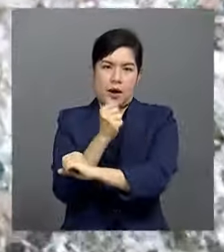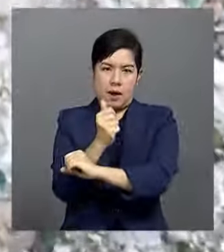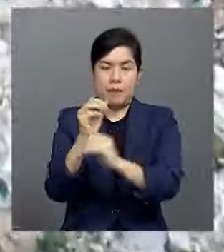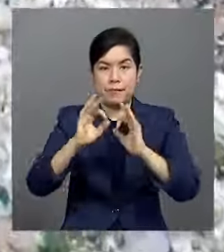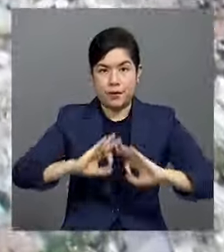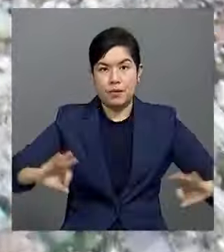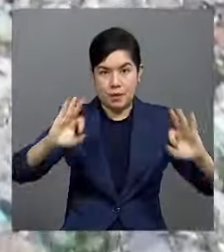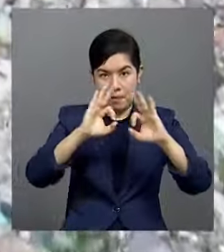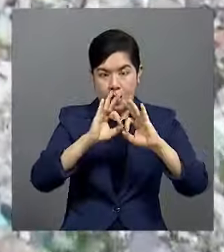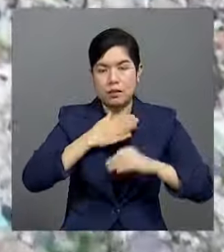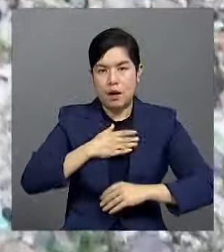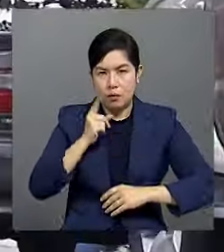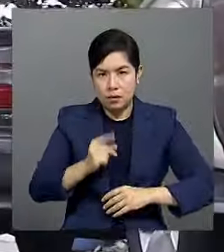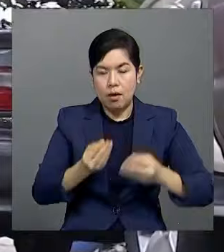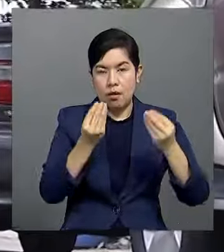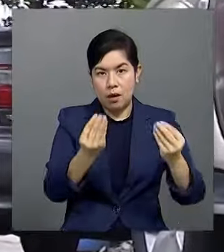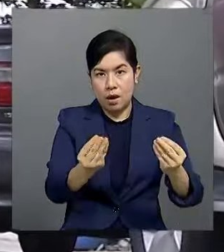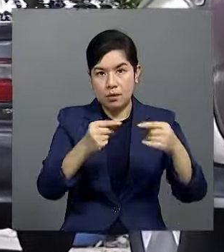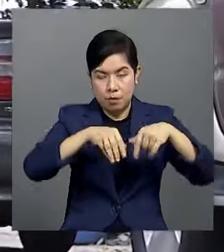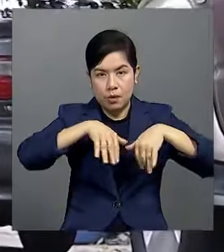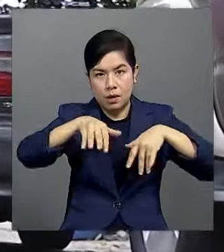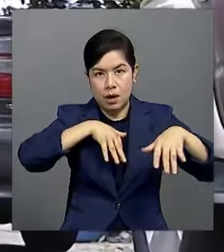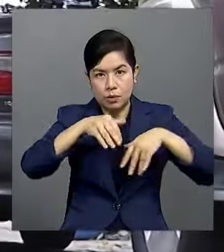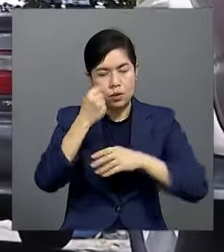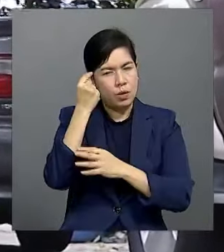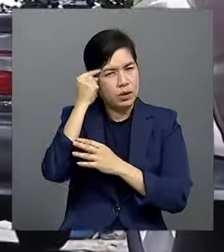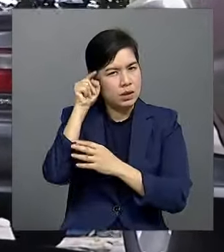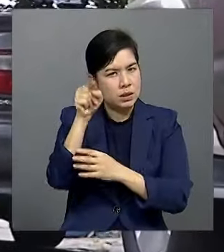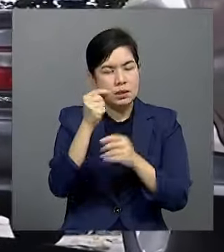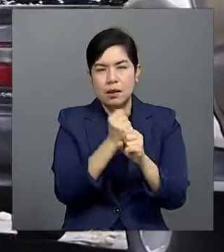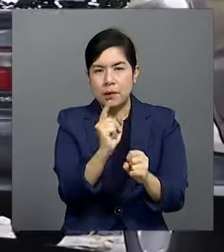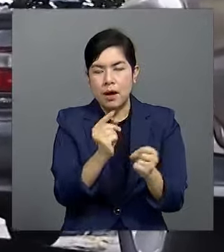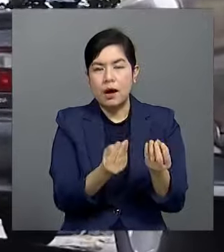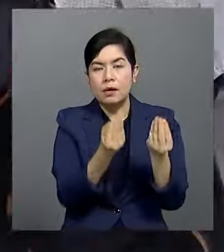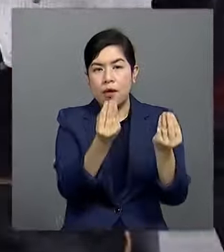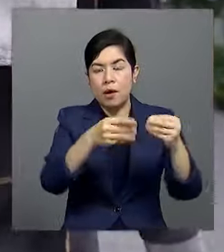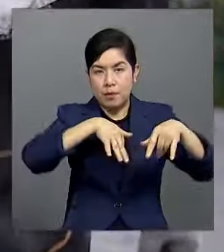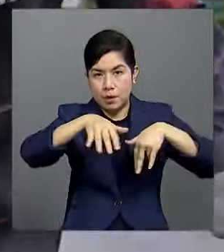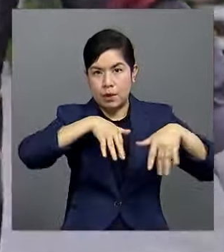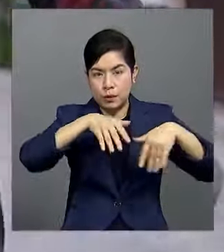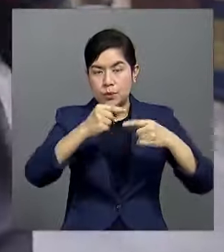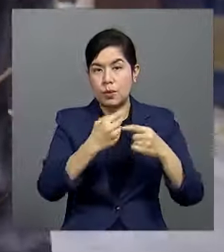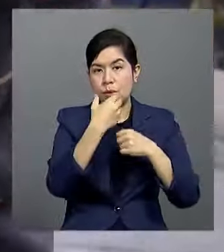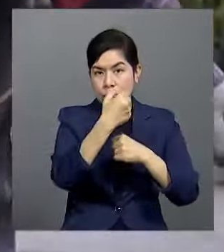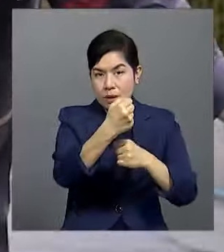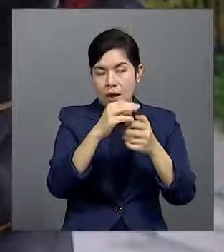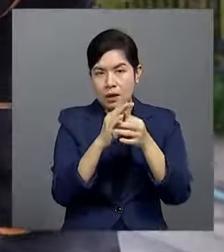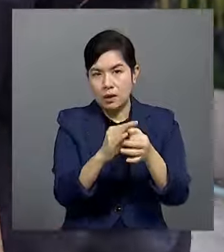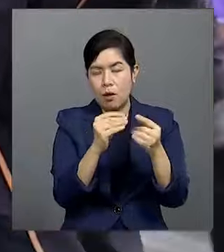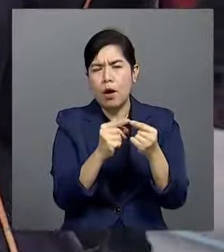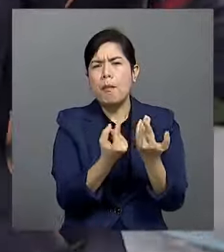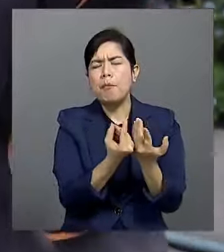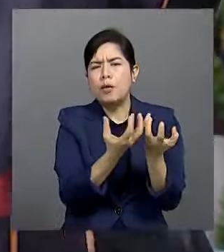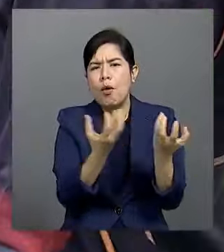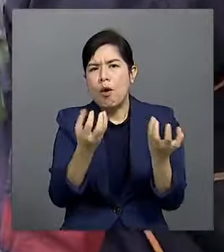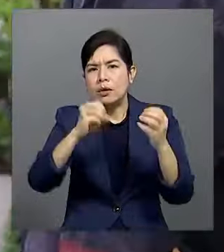การลดละเลิกขยะให้ผู้คนตื่นตัวอย่างจริงจังมีรูปธรรมของการจัดการขยะ